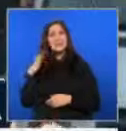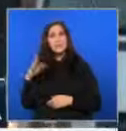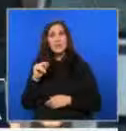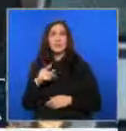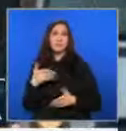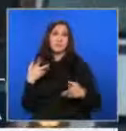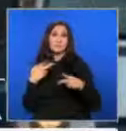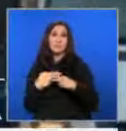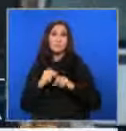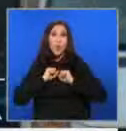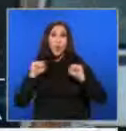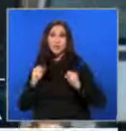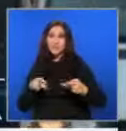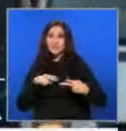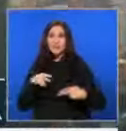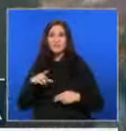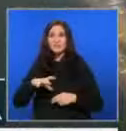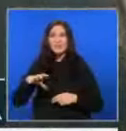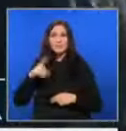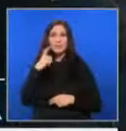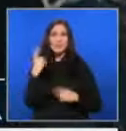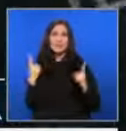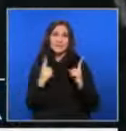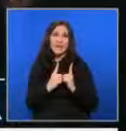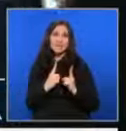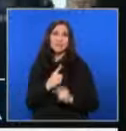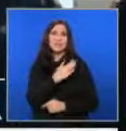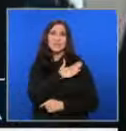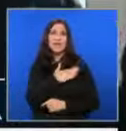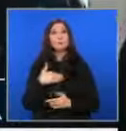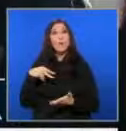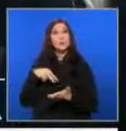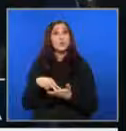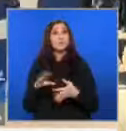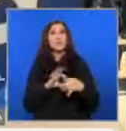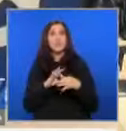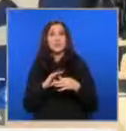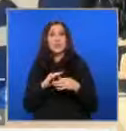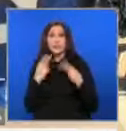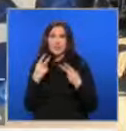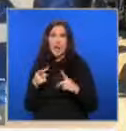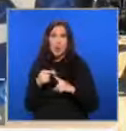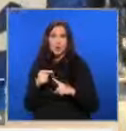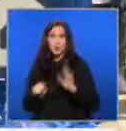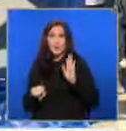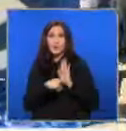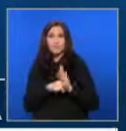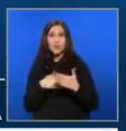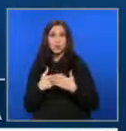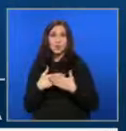ще се завърнат в сектор Б за срещата с ЦСКА. В своя позиция привържениците изразяват остро негативното си отношение към ръководството на